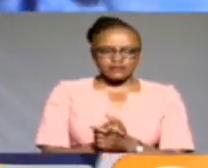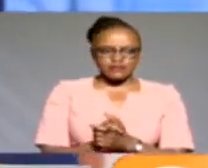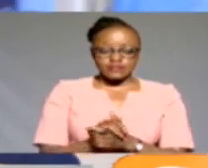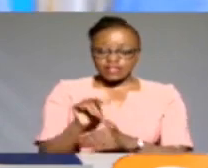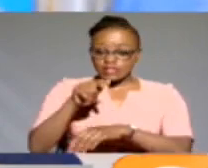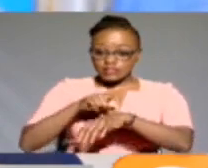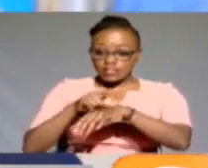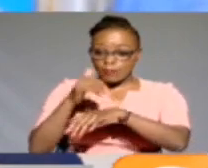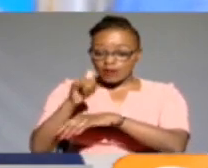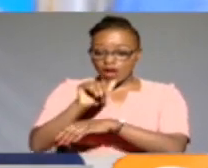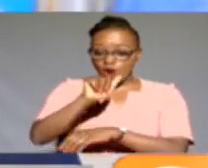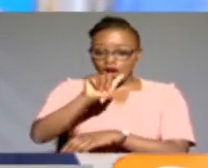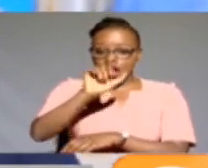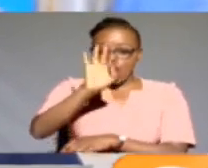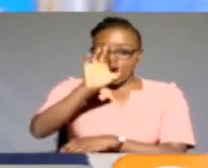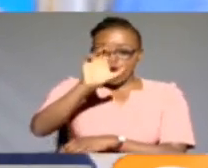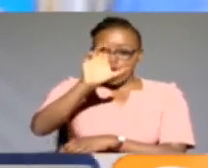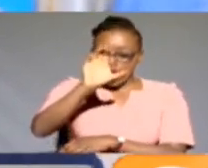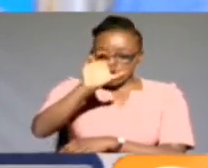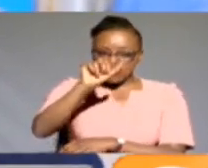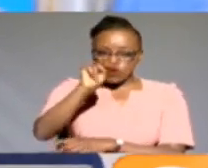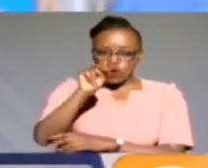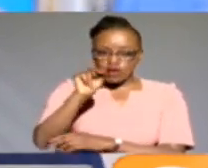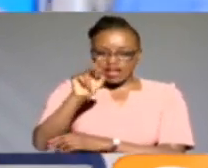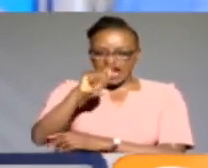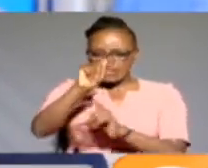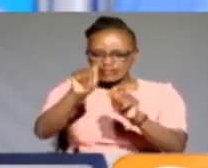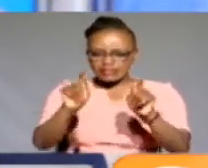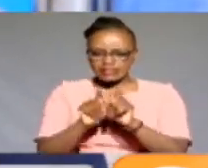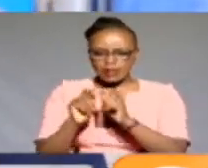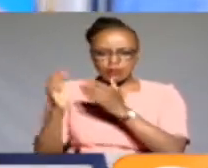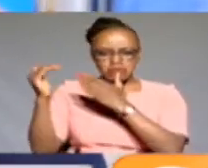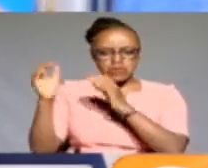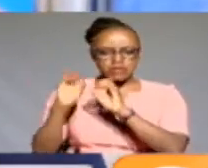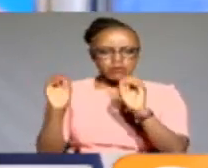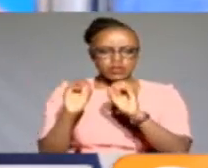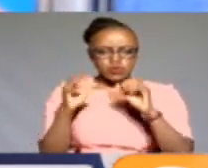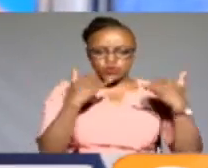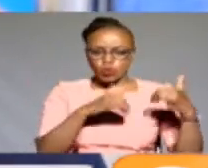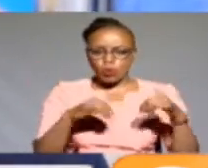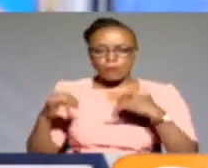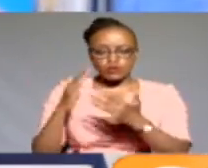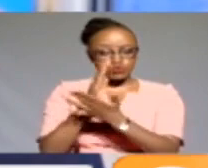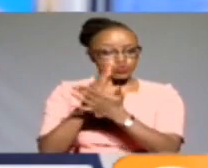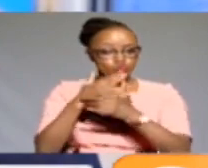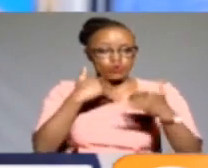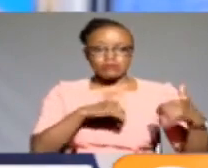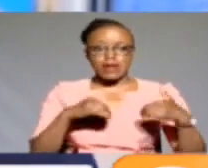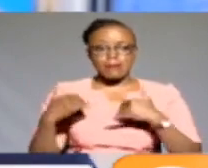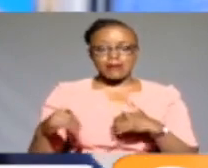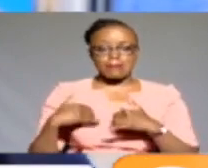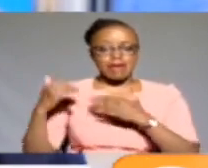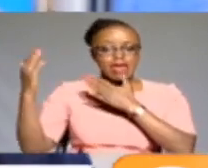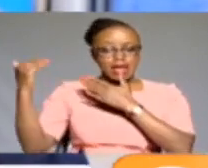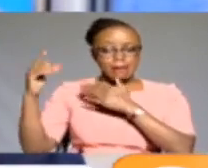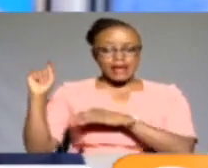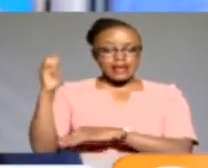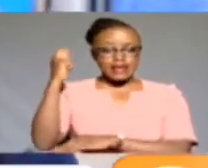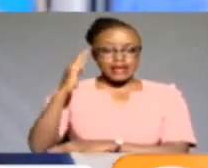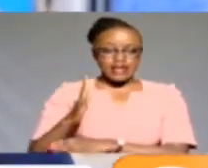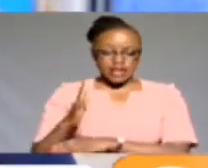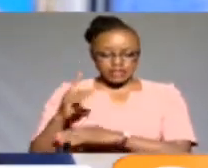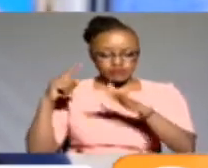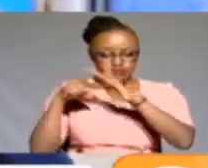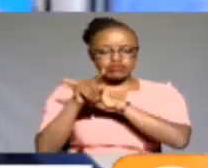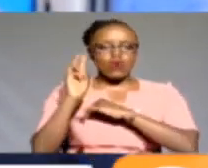This time in AFCON, the teams that people were not expecting to play well, they're really playing. So I am expecting Kenyans to